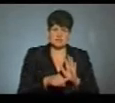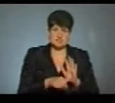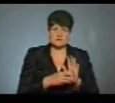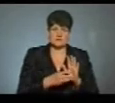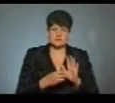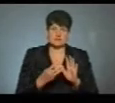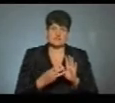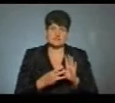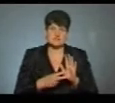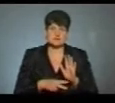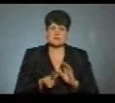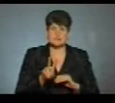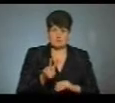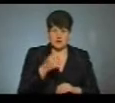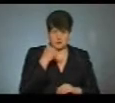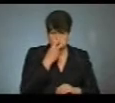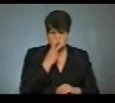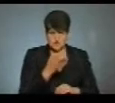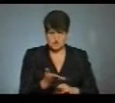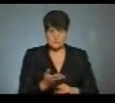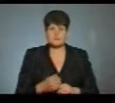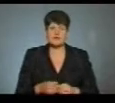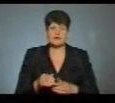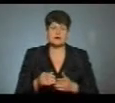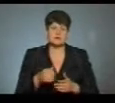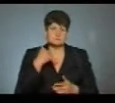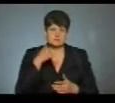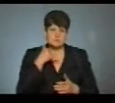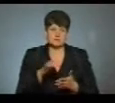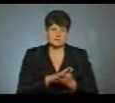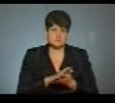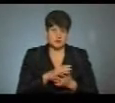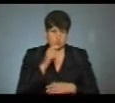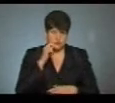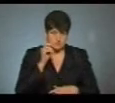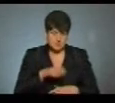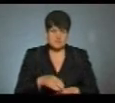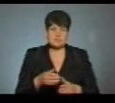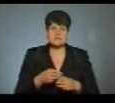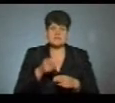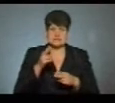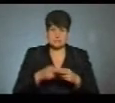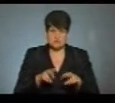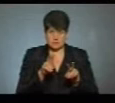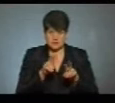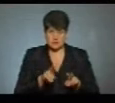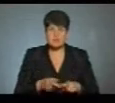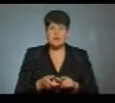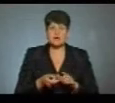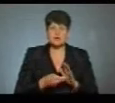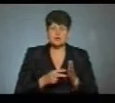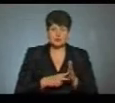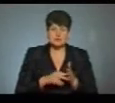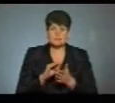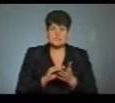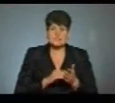0800-336-872, телефон ви бачите на ваших екранах. Дзвінки безкоштовні в межах України. Після завершення досліджень планують написати звіт про